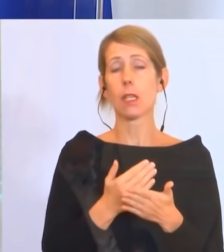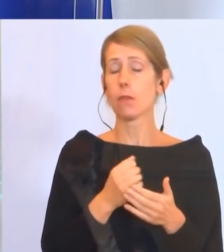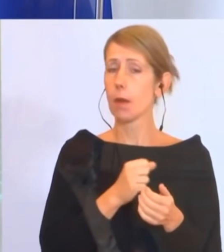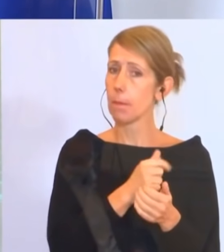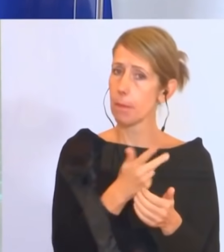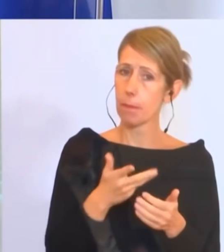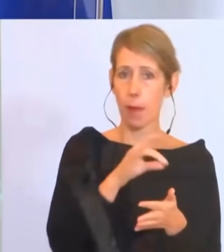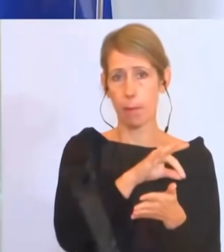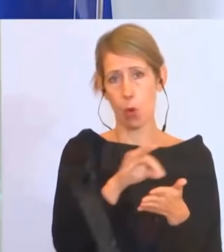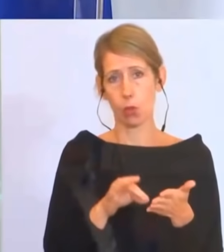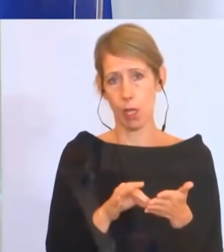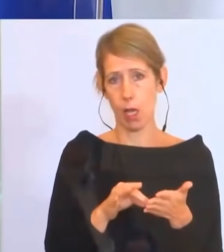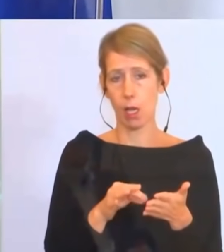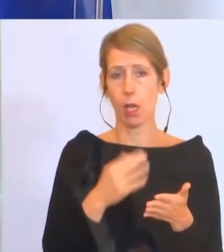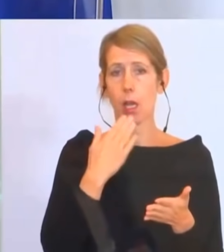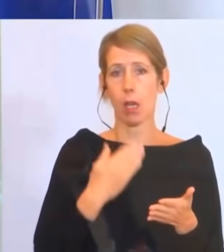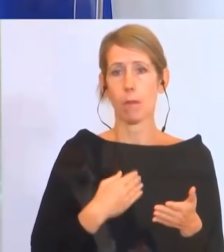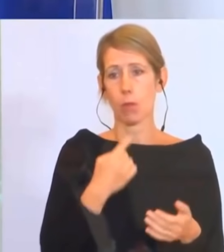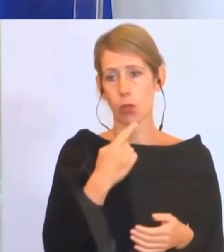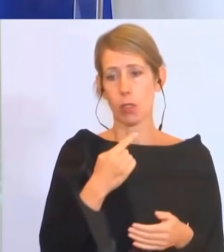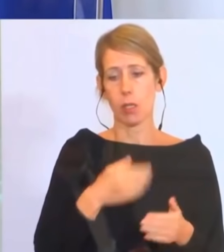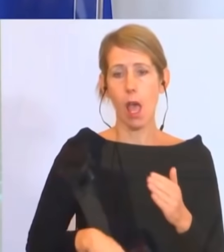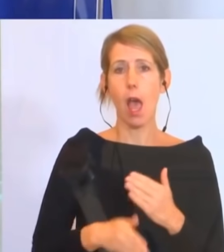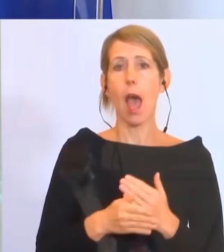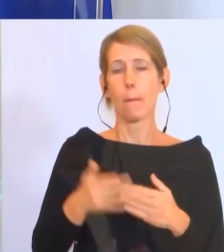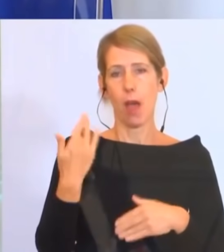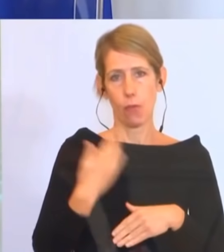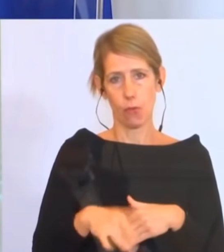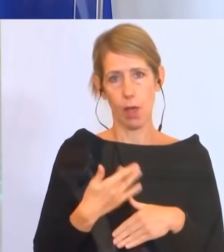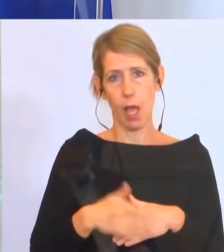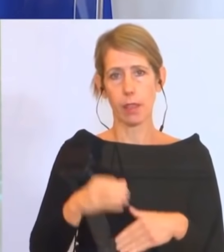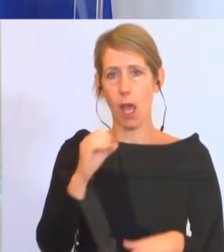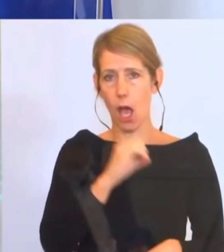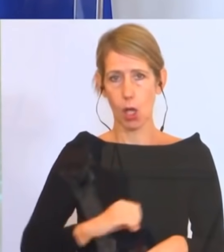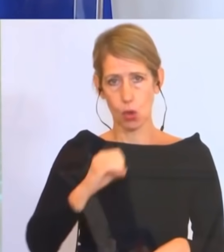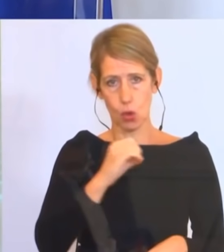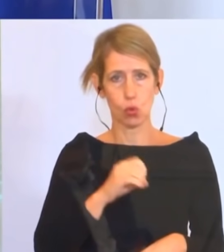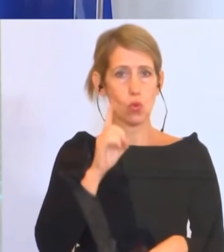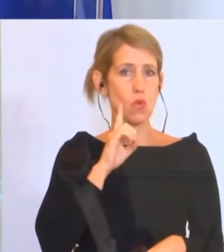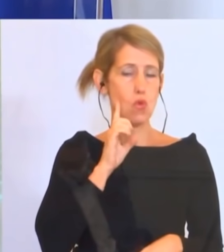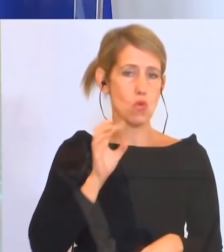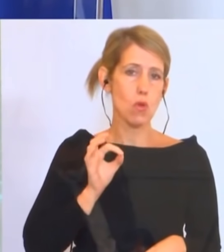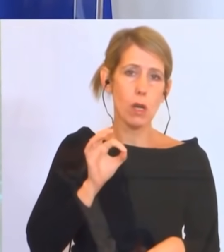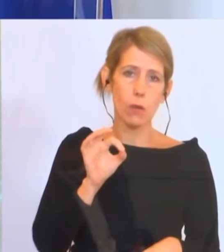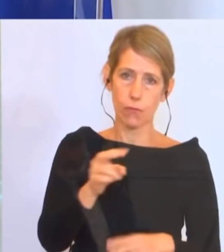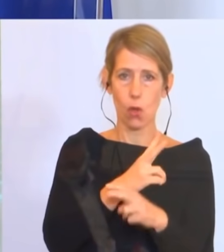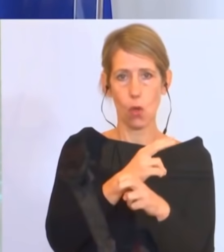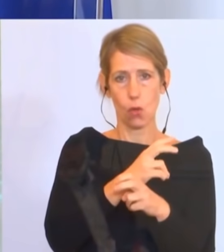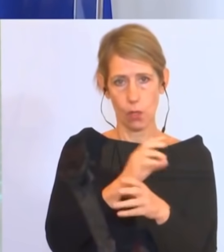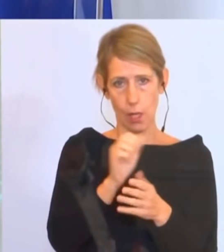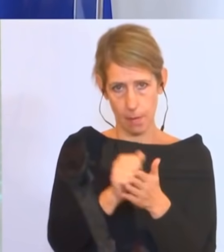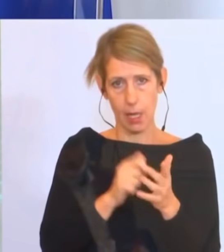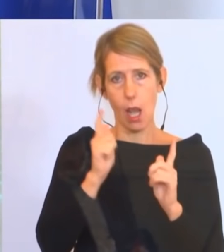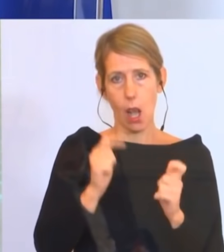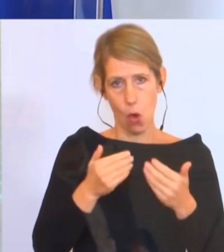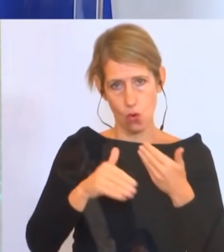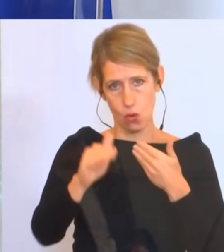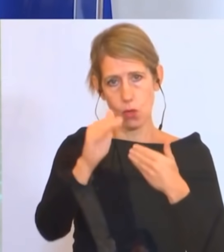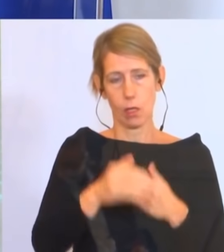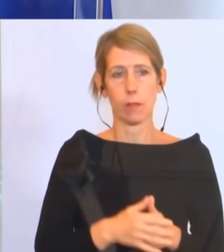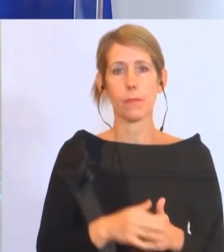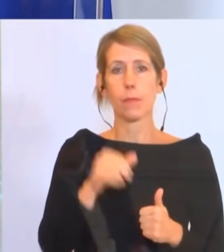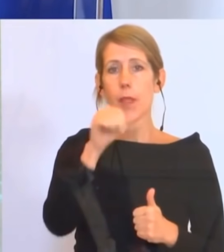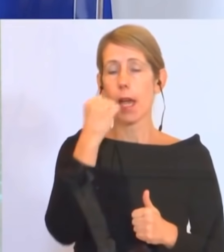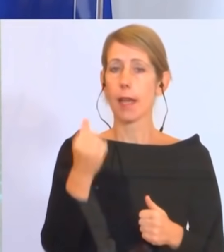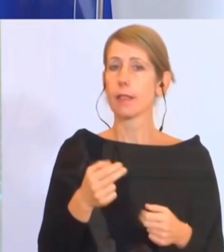Punkte eingehen, die ab Freitag 0 Uhr für Österreich in Kraft treten werden. Es gilt